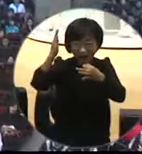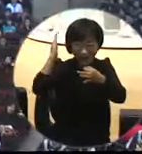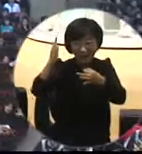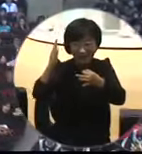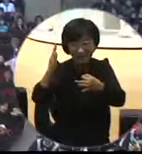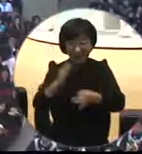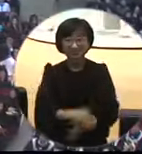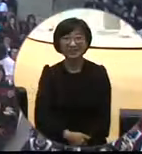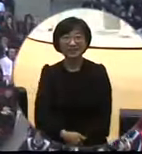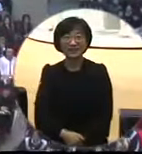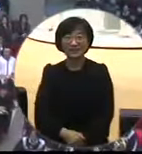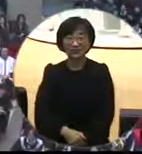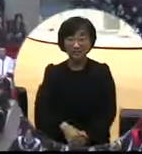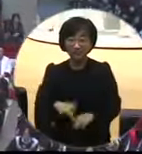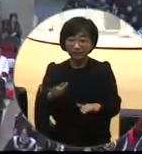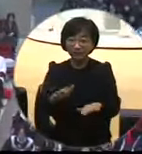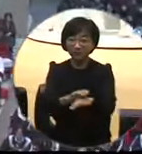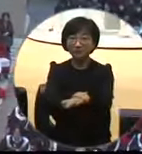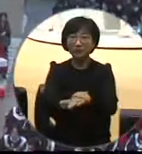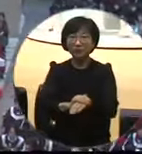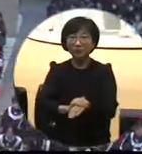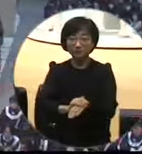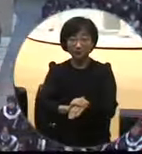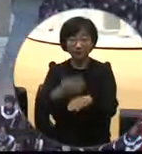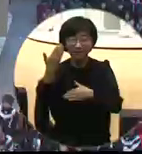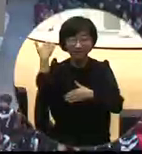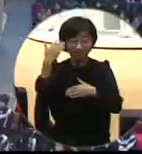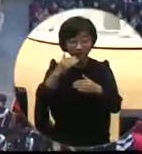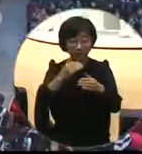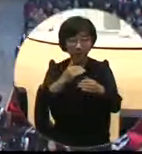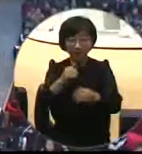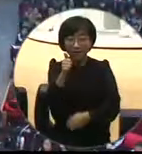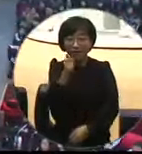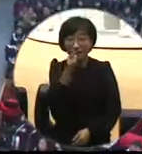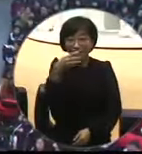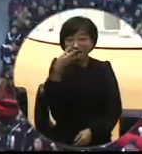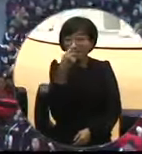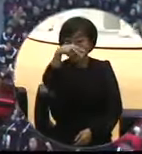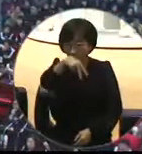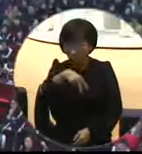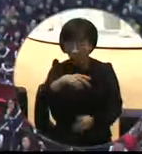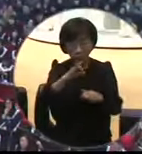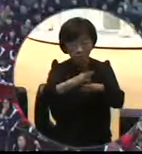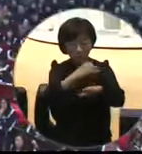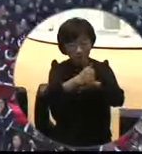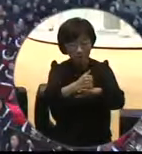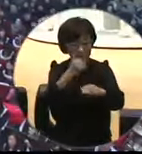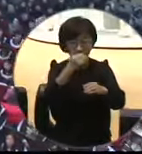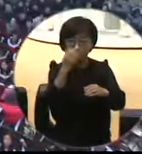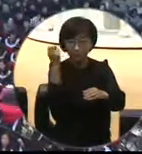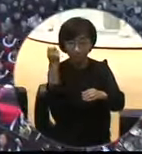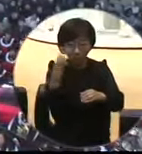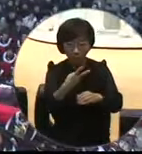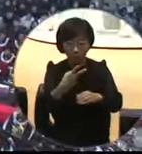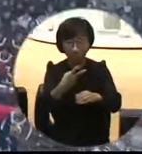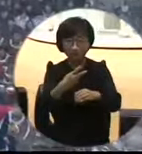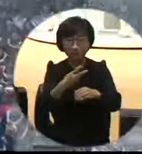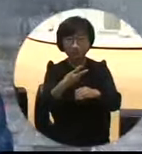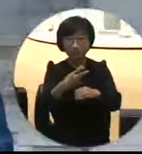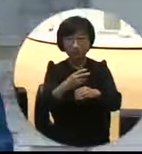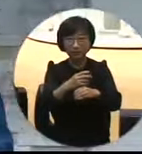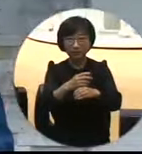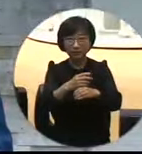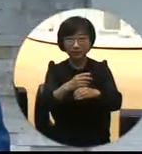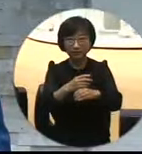귀신 들린 이 사람을 관리를 세워서 망한 것과 헤롯이 블레셋 찾아오니까 겁이 나가지고 그렇게